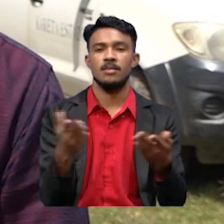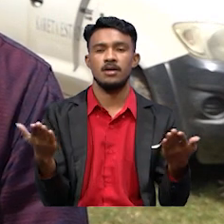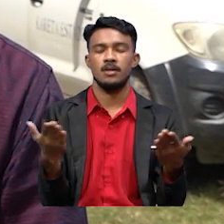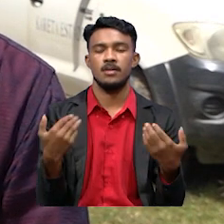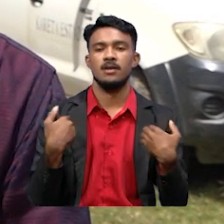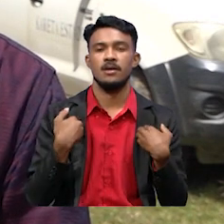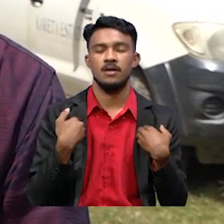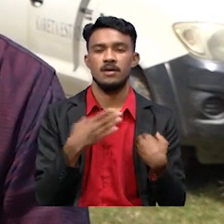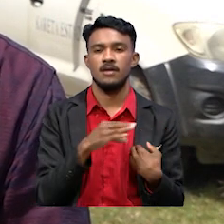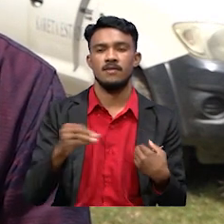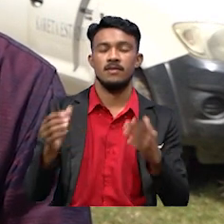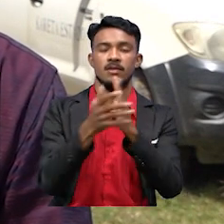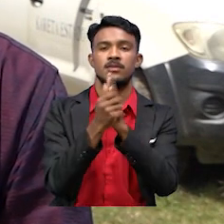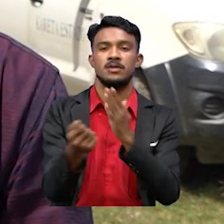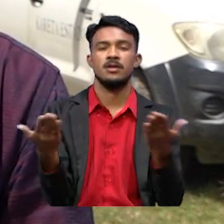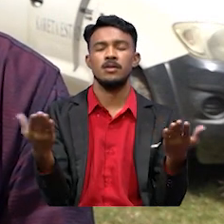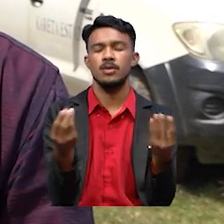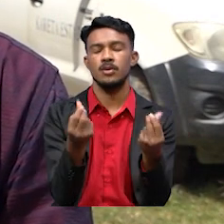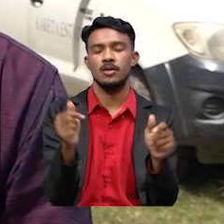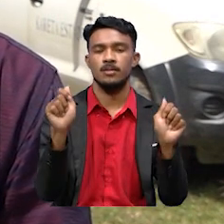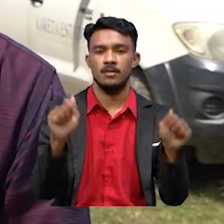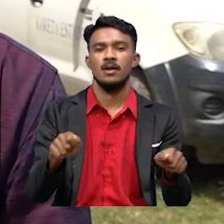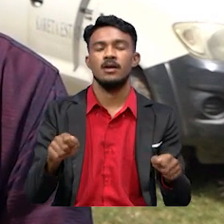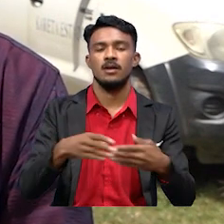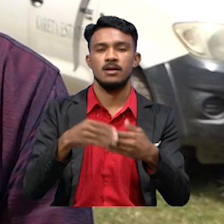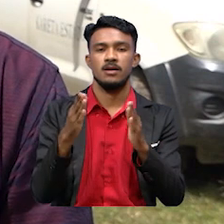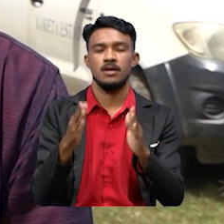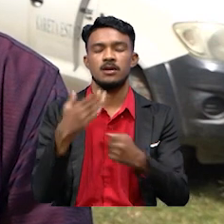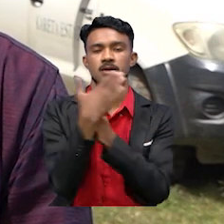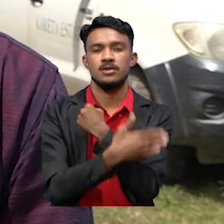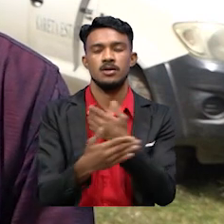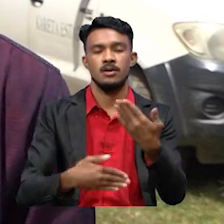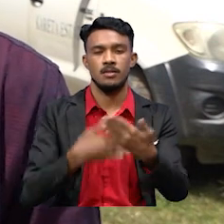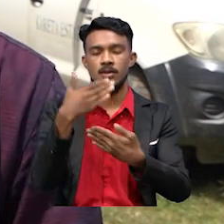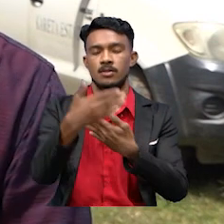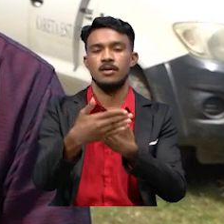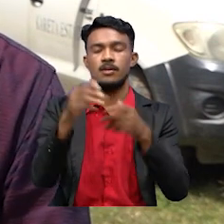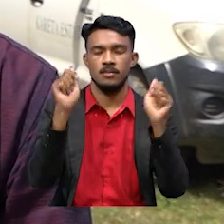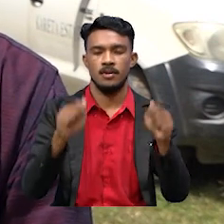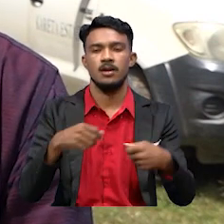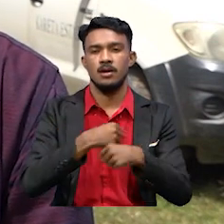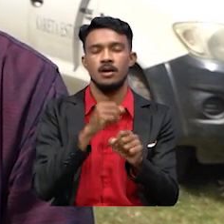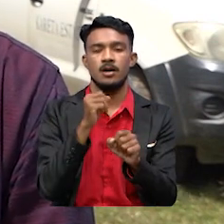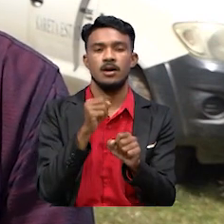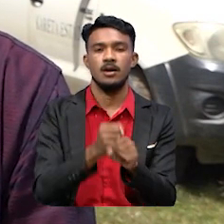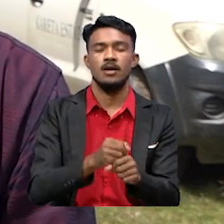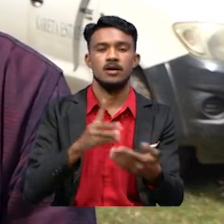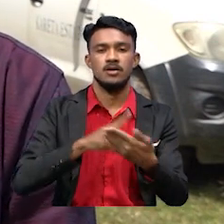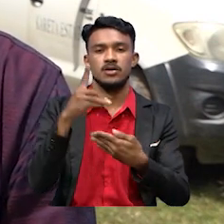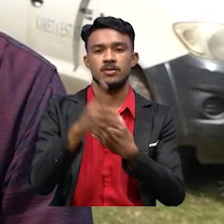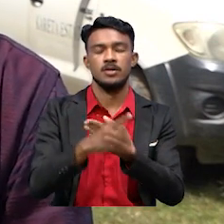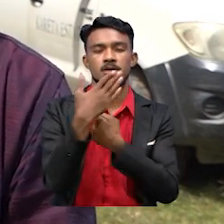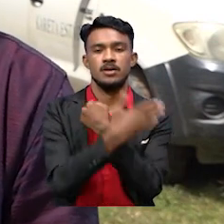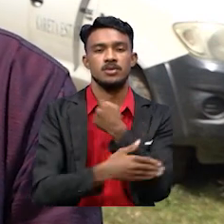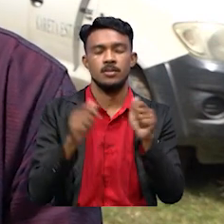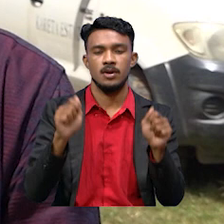ihan kapasidade nebe na ton atu ne bele lidera na saun nebe oin nune bele halo sustentabilidade na saun desenvolvimento na saun dene